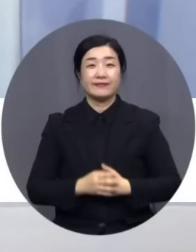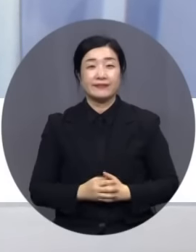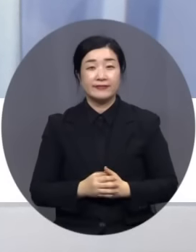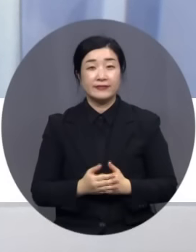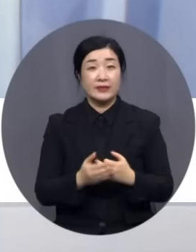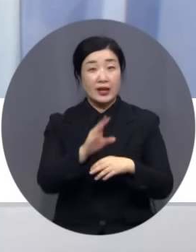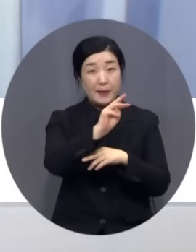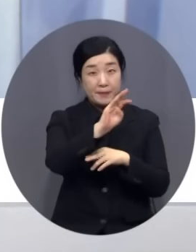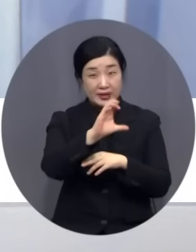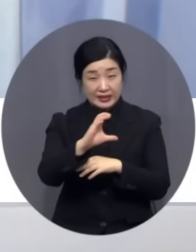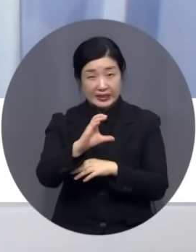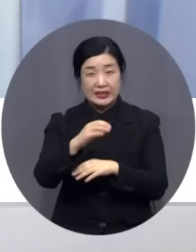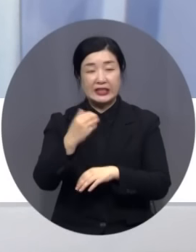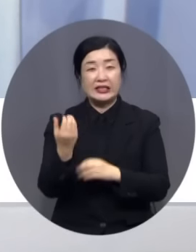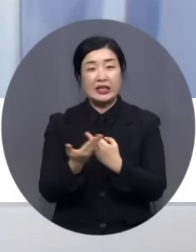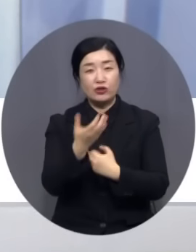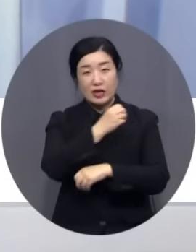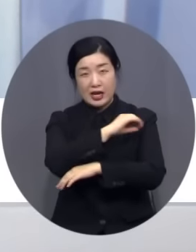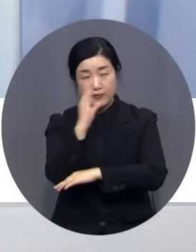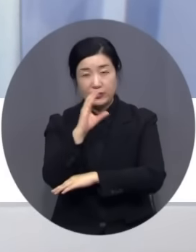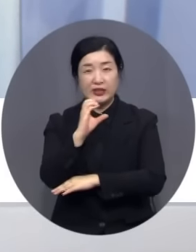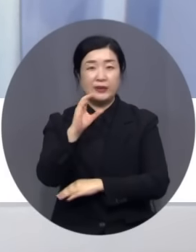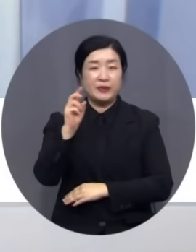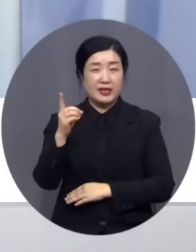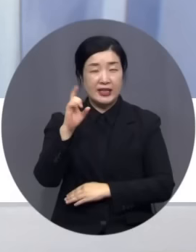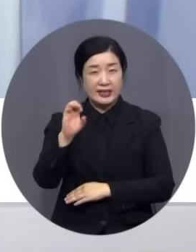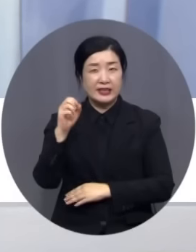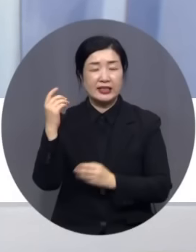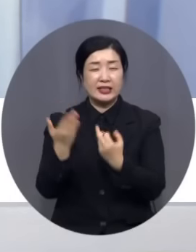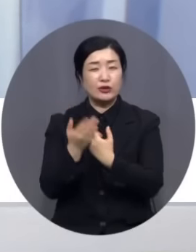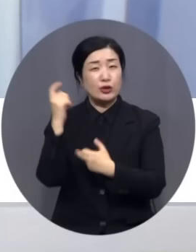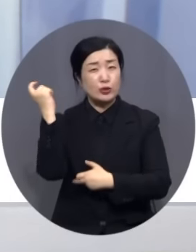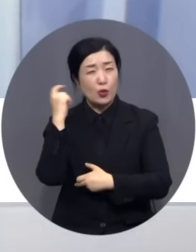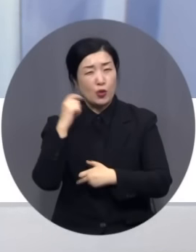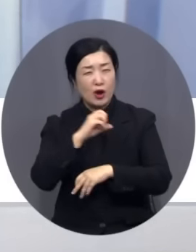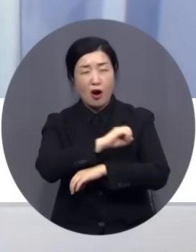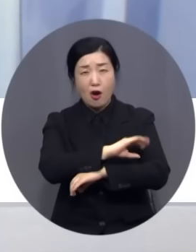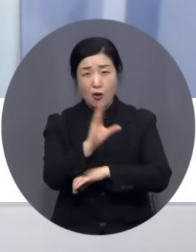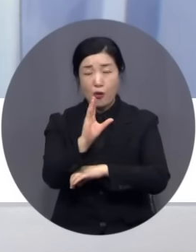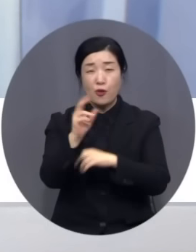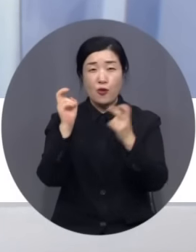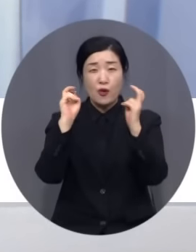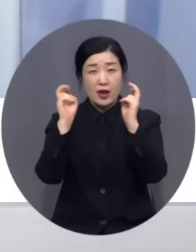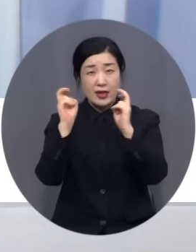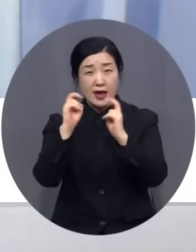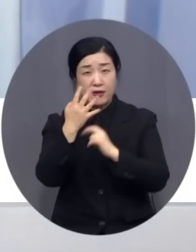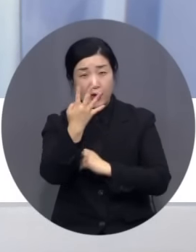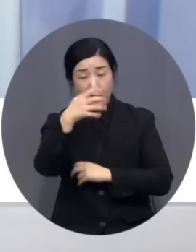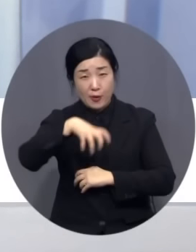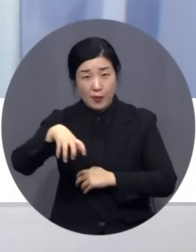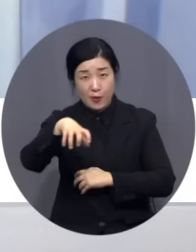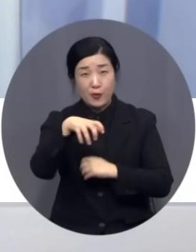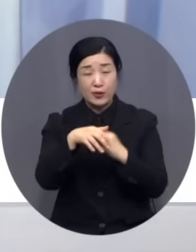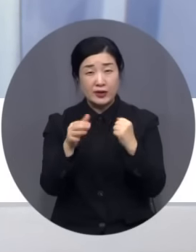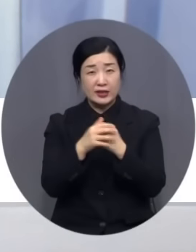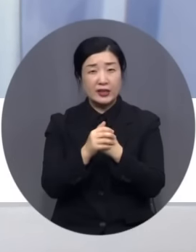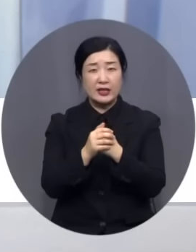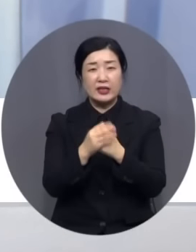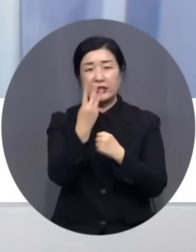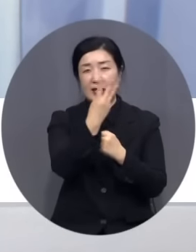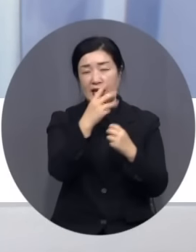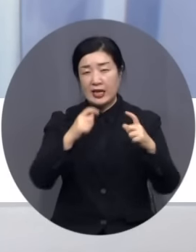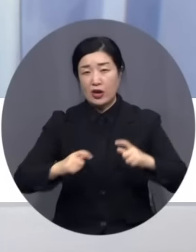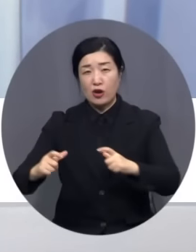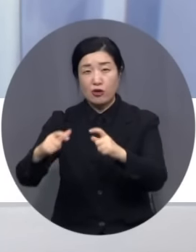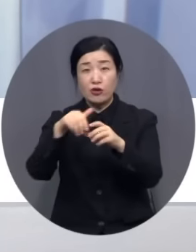제주 MBC 제주일보 제주 CBS 제주의 소리 등 제주지역 언론 사사가 총선을 앞두고 제주지역 세계